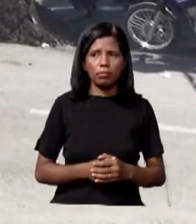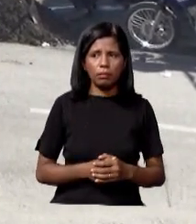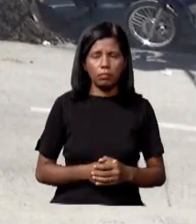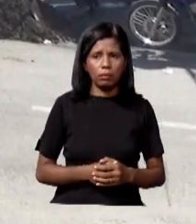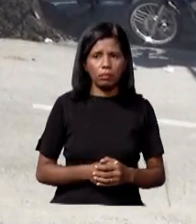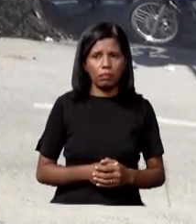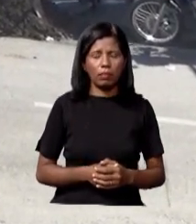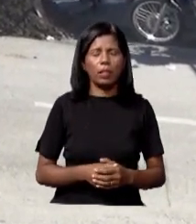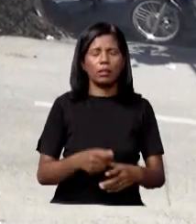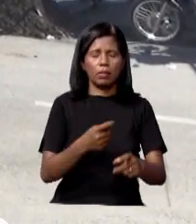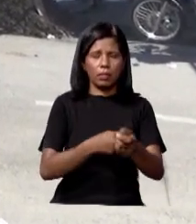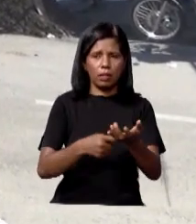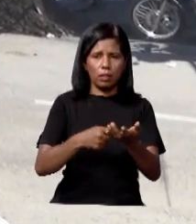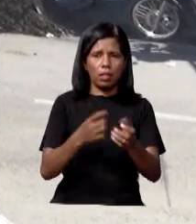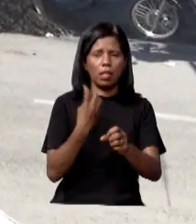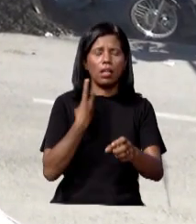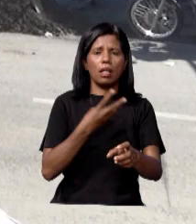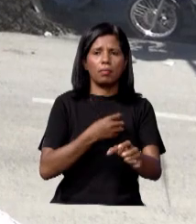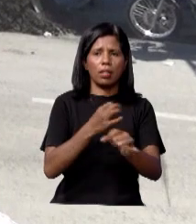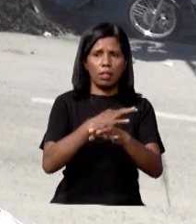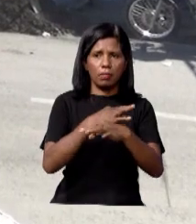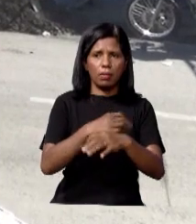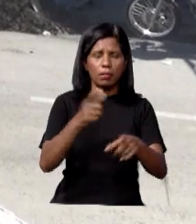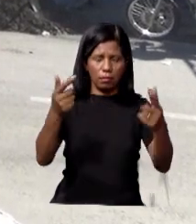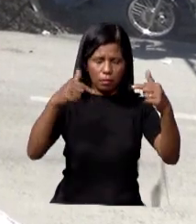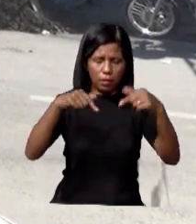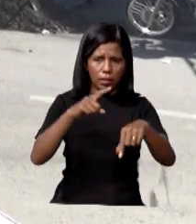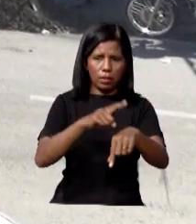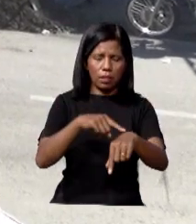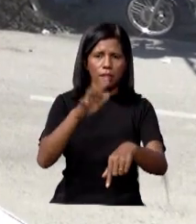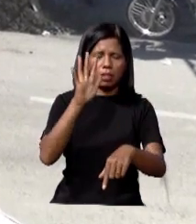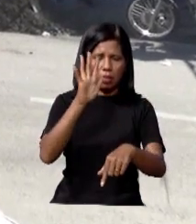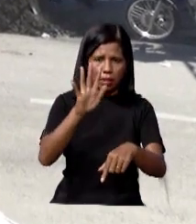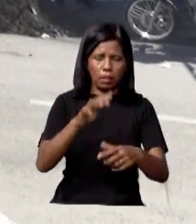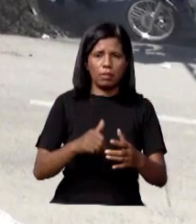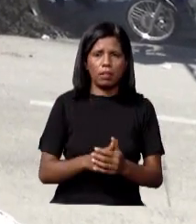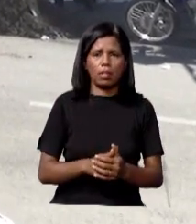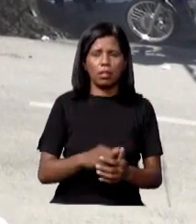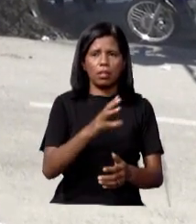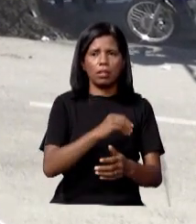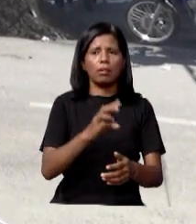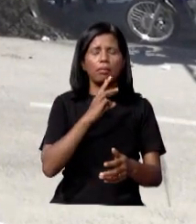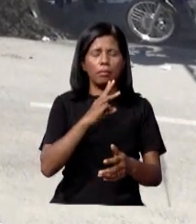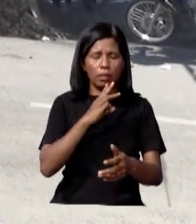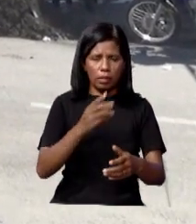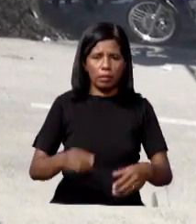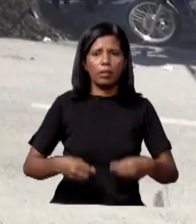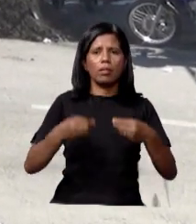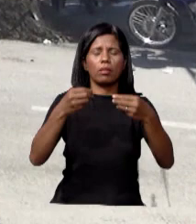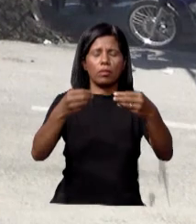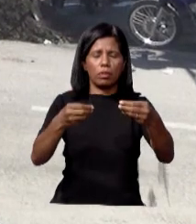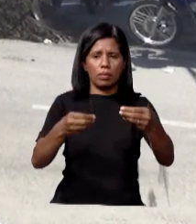ne macet tanta ami hadia ohi ami mai tukulima para hadia kanu da bede o itu polegara se bene belba fornese ba